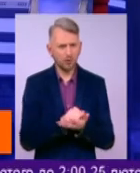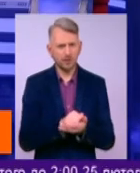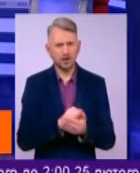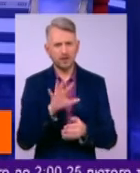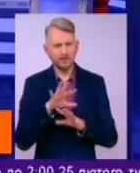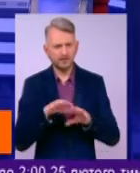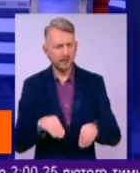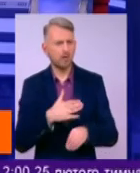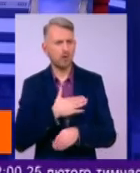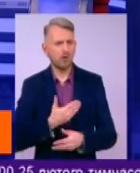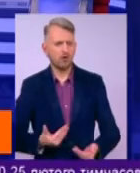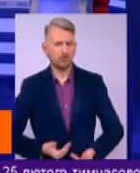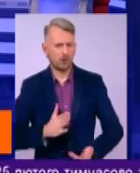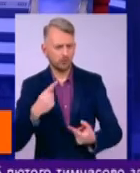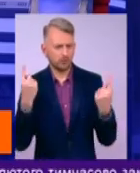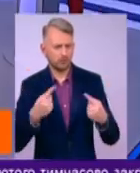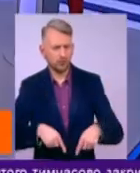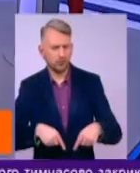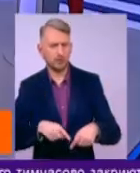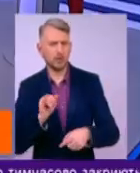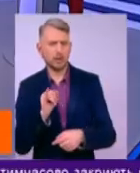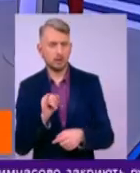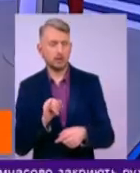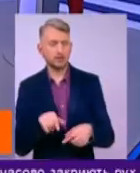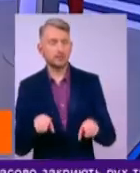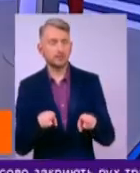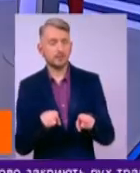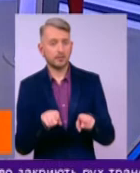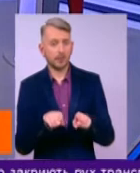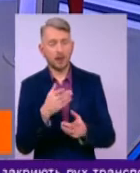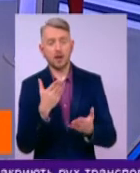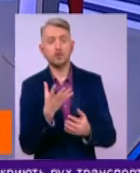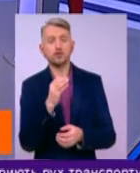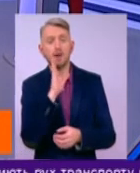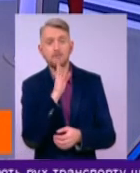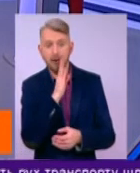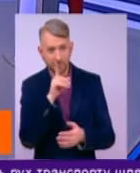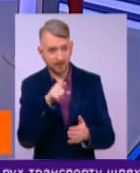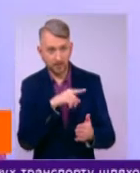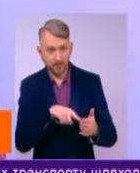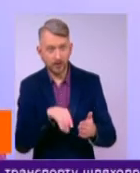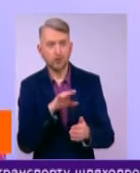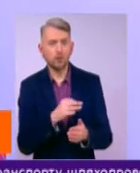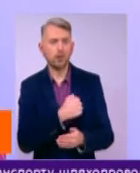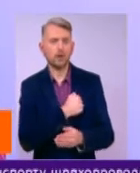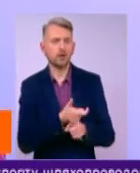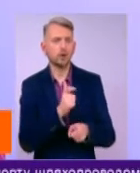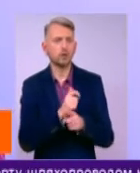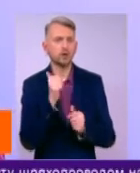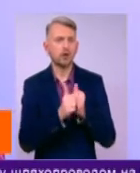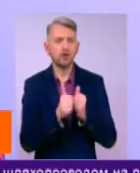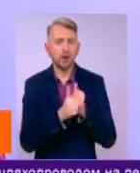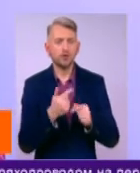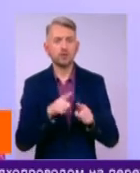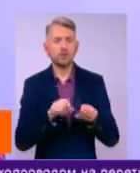моє життя тепер піде шкереберть. Угу. І таким чином, якщо ще й мати не вірить, то, на жаль, дуже часто це